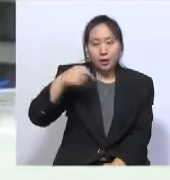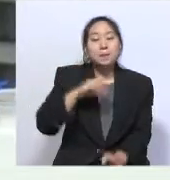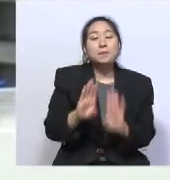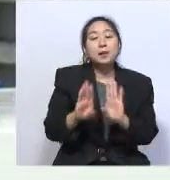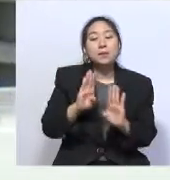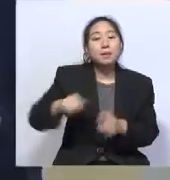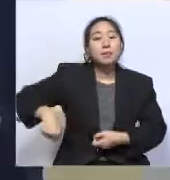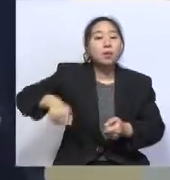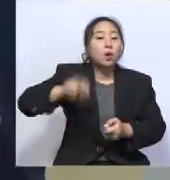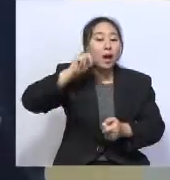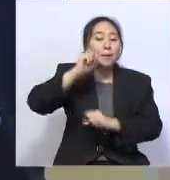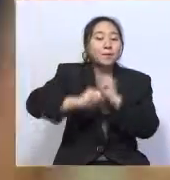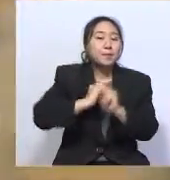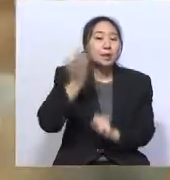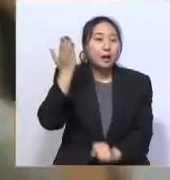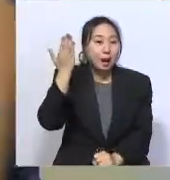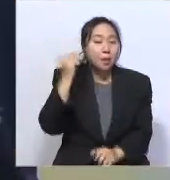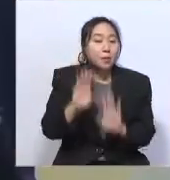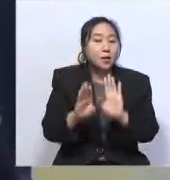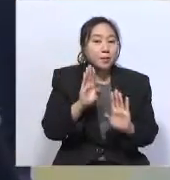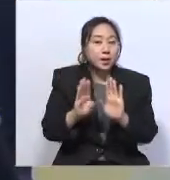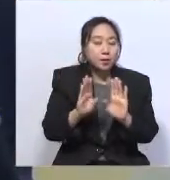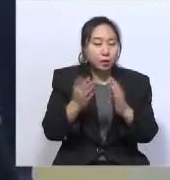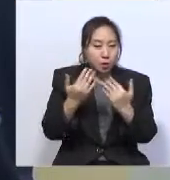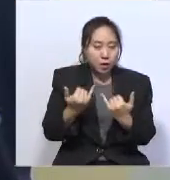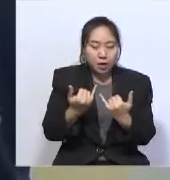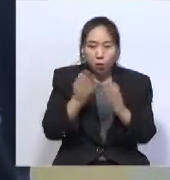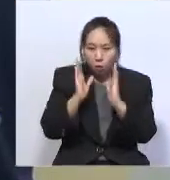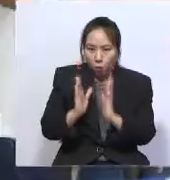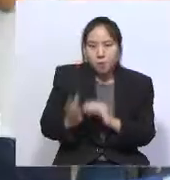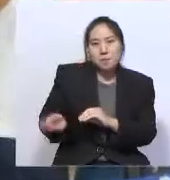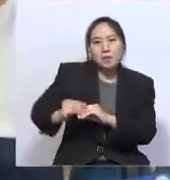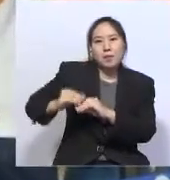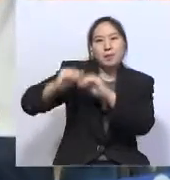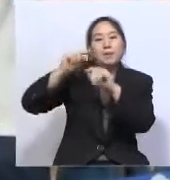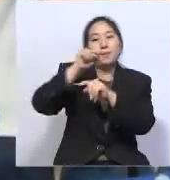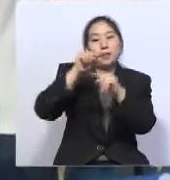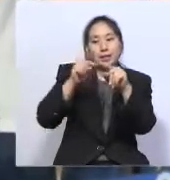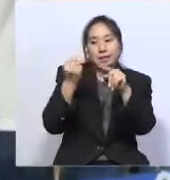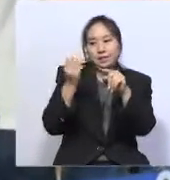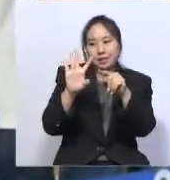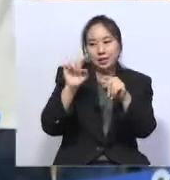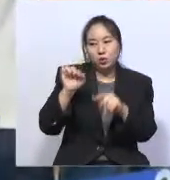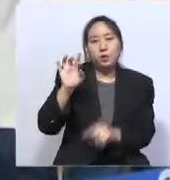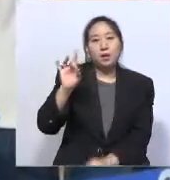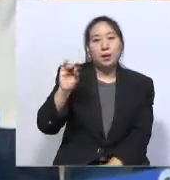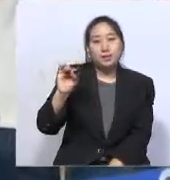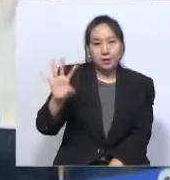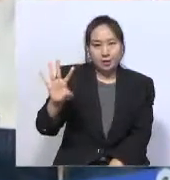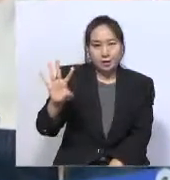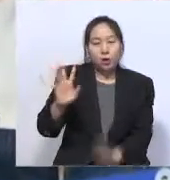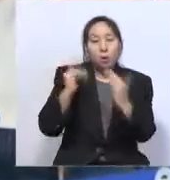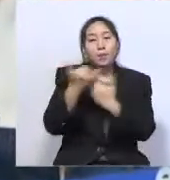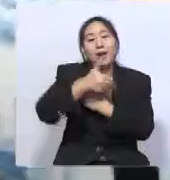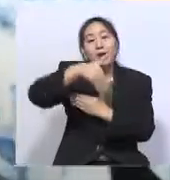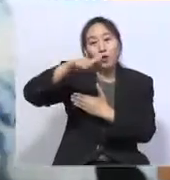กับช่วงสงกรานต์ปีที่ผ่านมานะคะก็พบว่าจำนวนผู้โดยสารในภาพรวมเพิ่มขึ้นร้อยละ 14.84 โดยผู้โดยสารระหว่าง